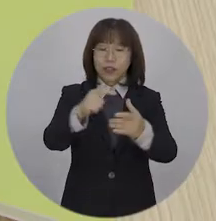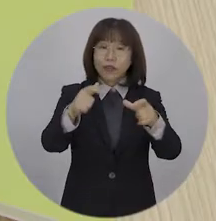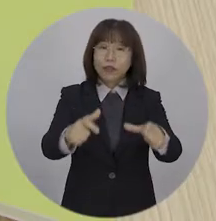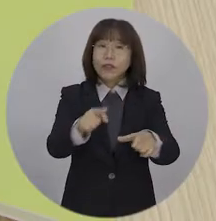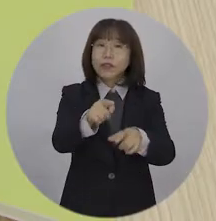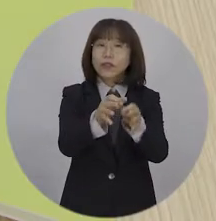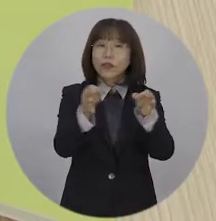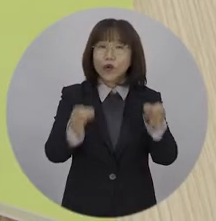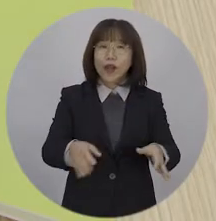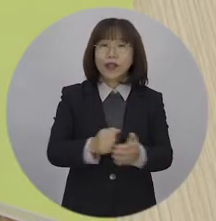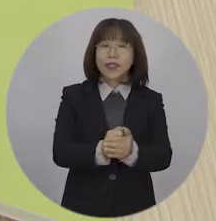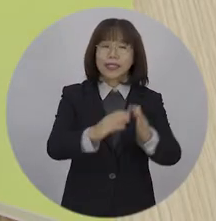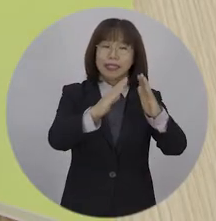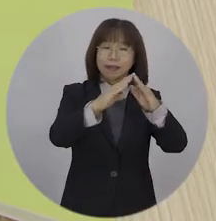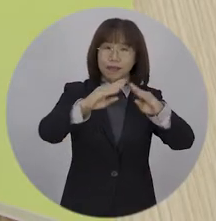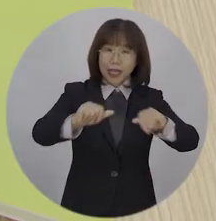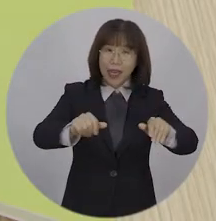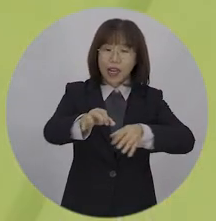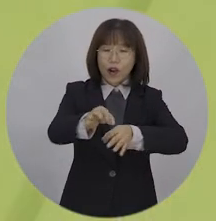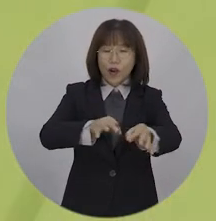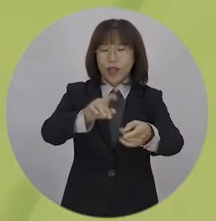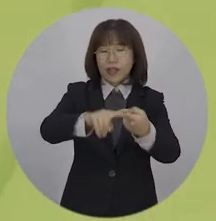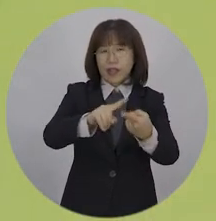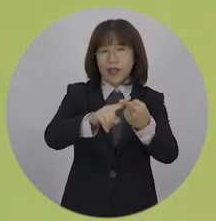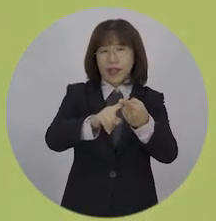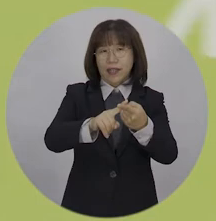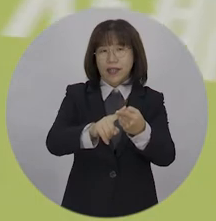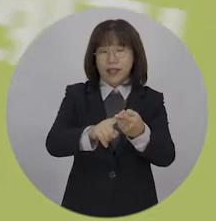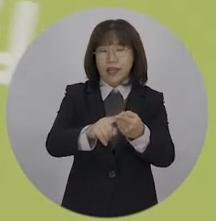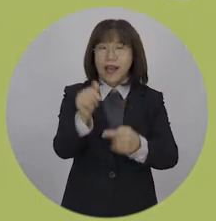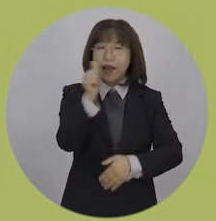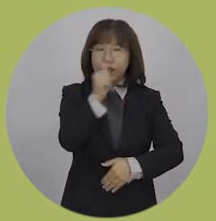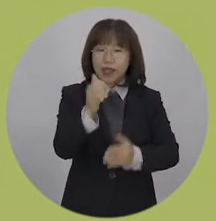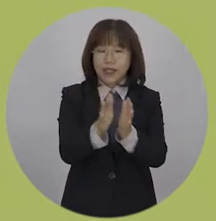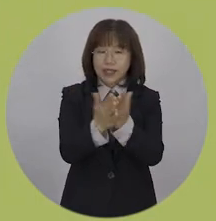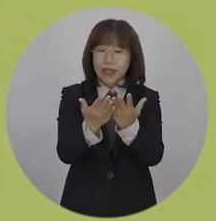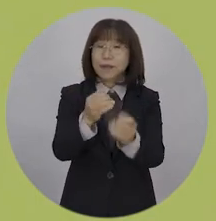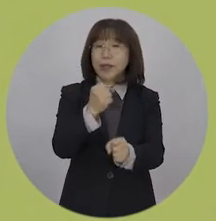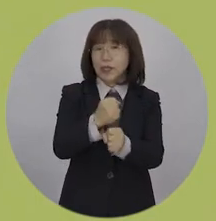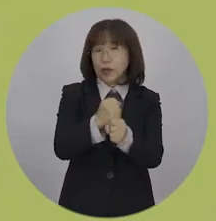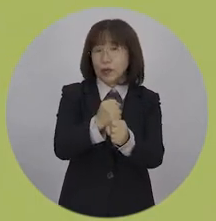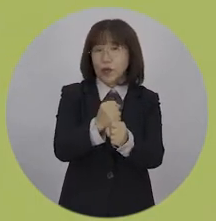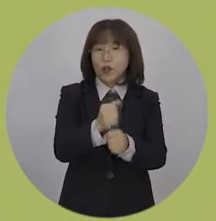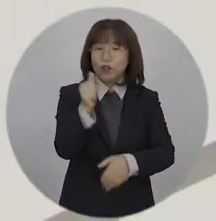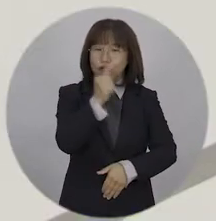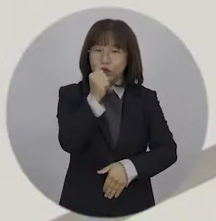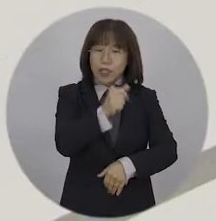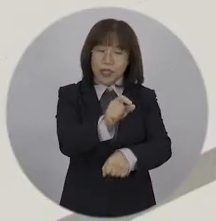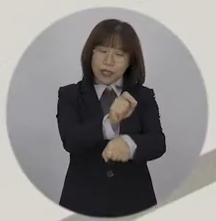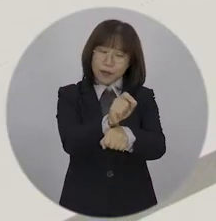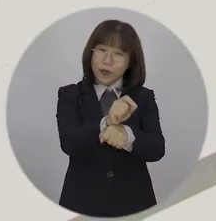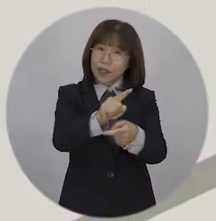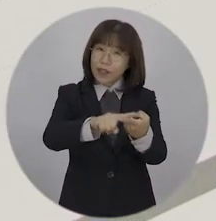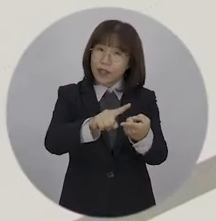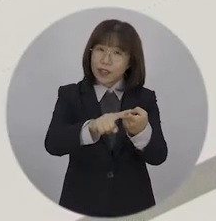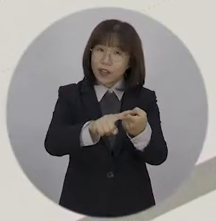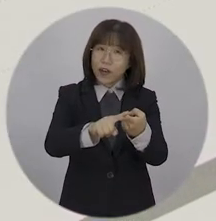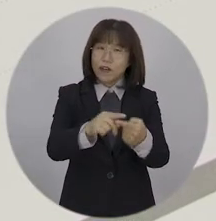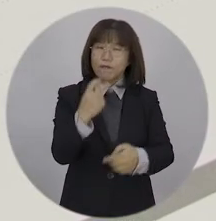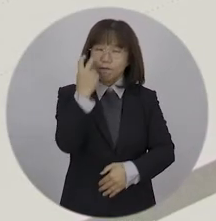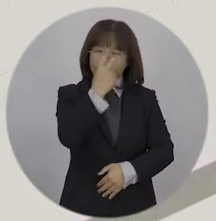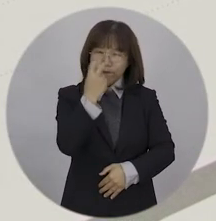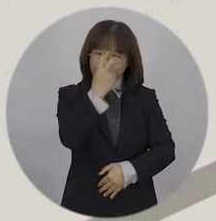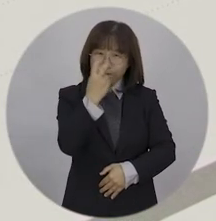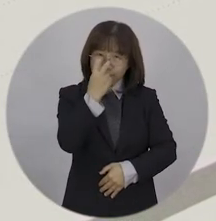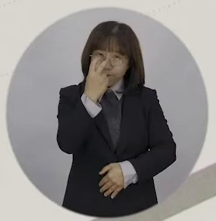강서구는 그동안 부동산 거래 신고 실용 가이드 북을 제작하고 부동산중개사무소 에 대한 적극적인 지도점검을 펼쳐